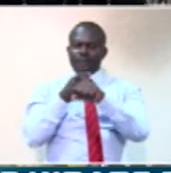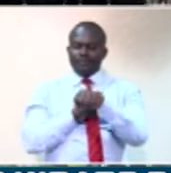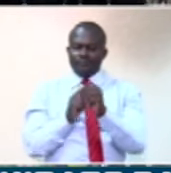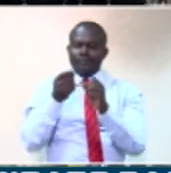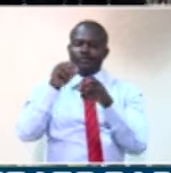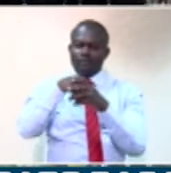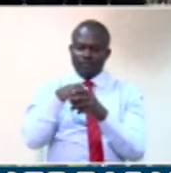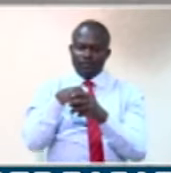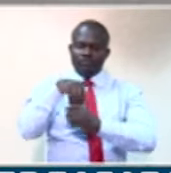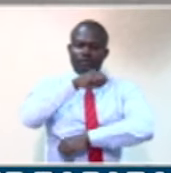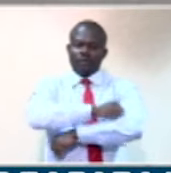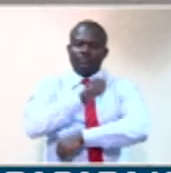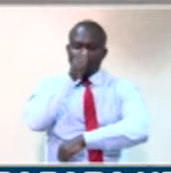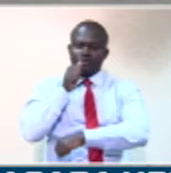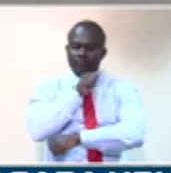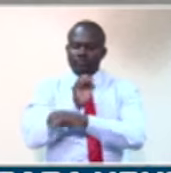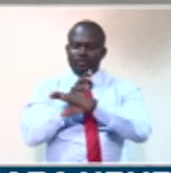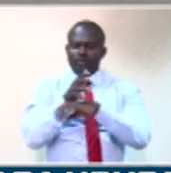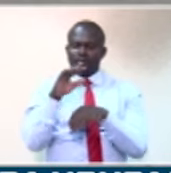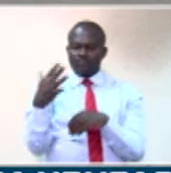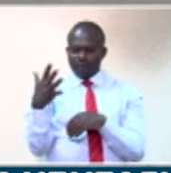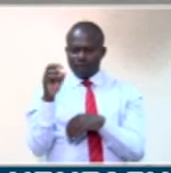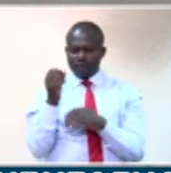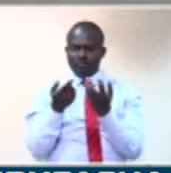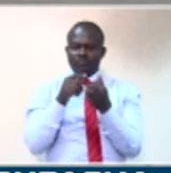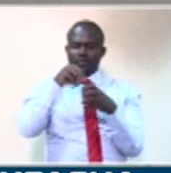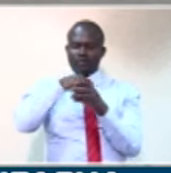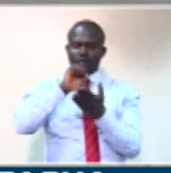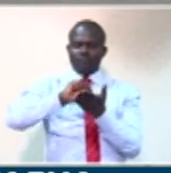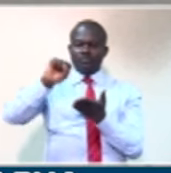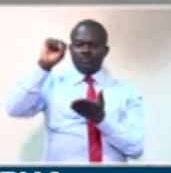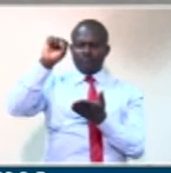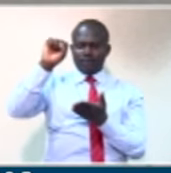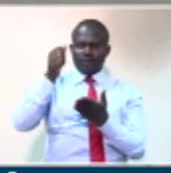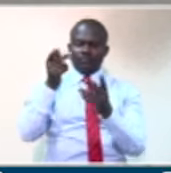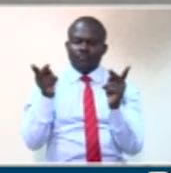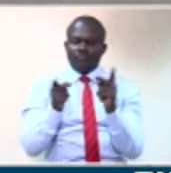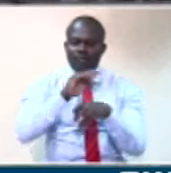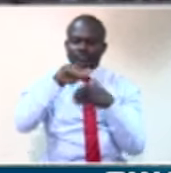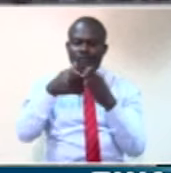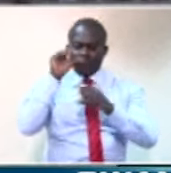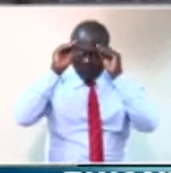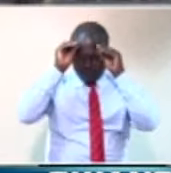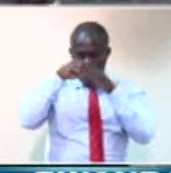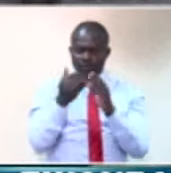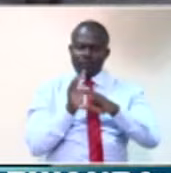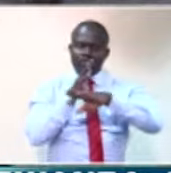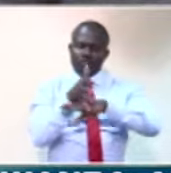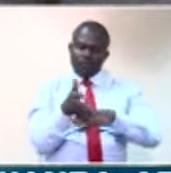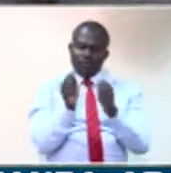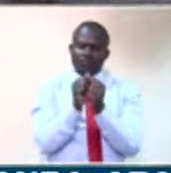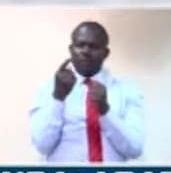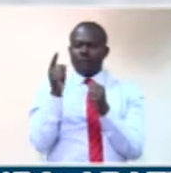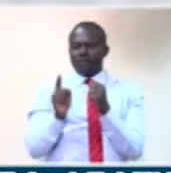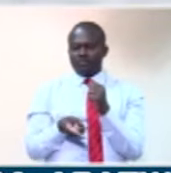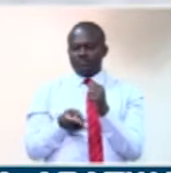habarirwa ibigo by'amashuri byigenga 50 ubariyemo n'ayisumbuye, aho hose higabana baringa